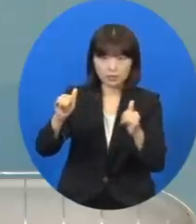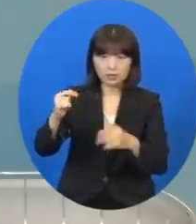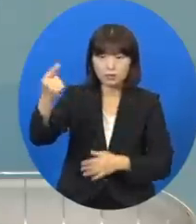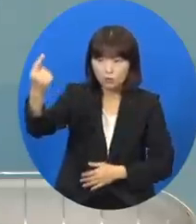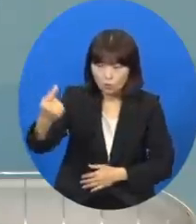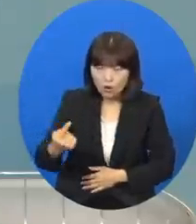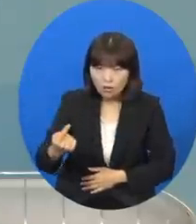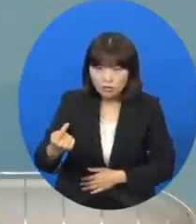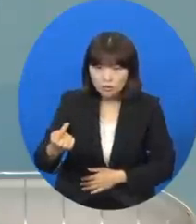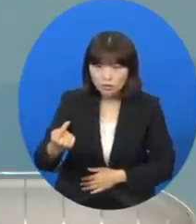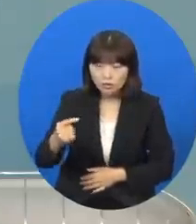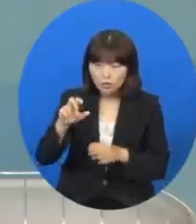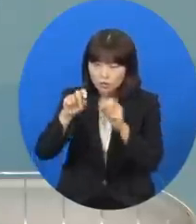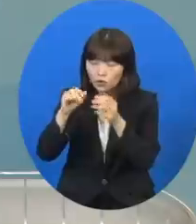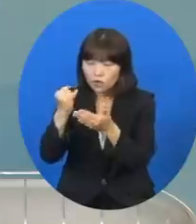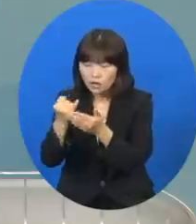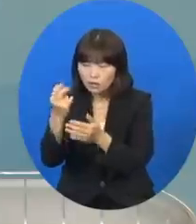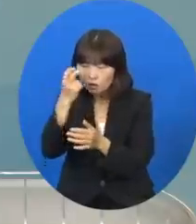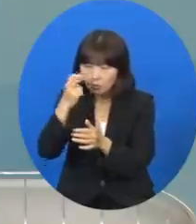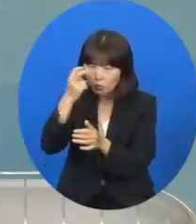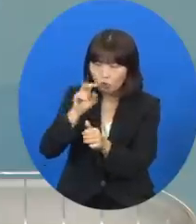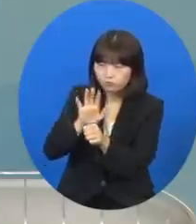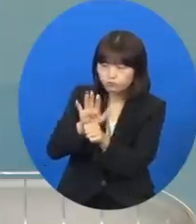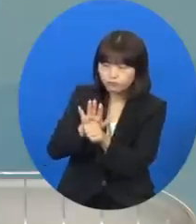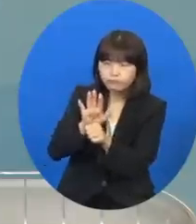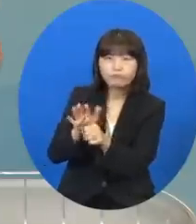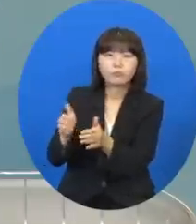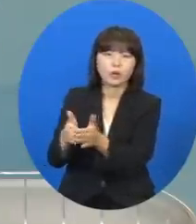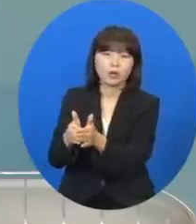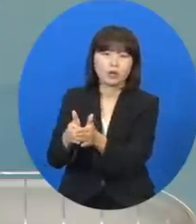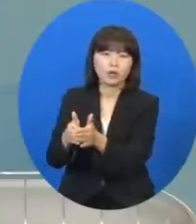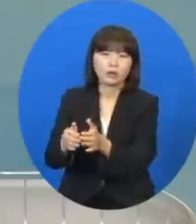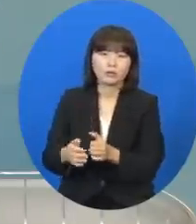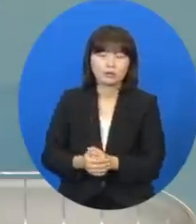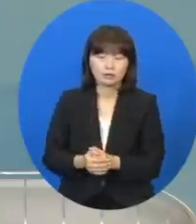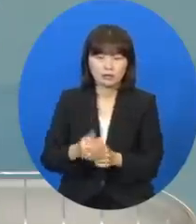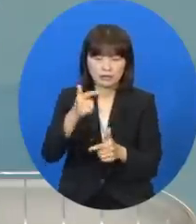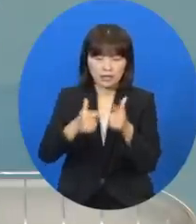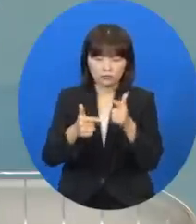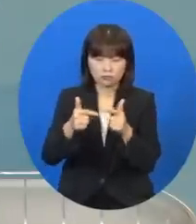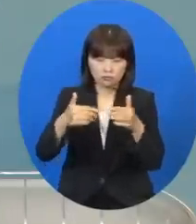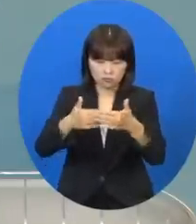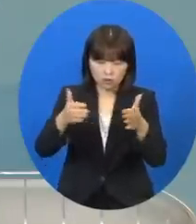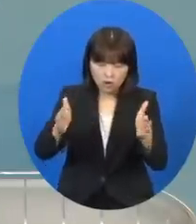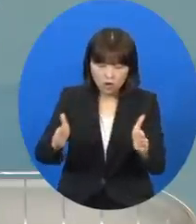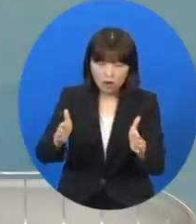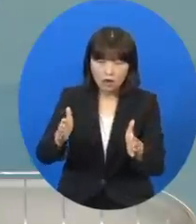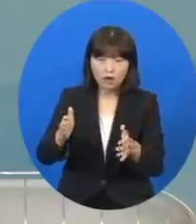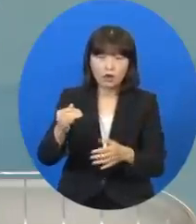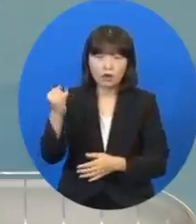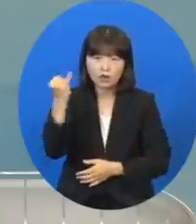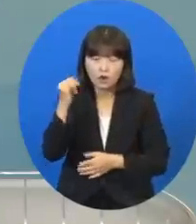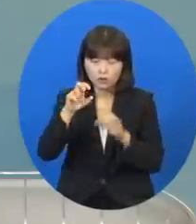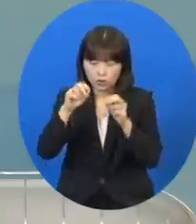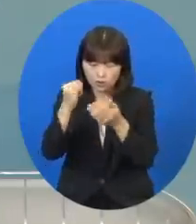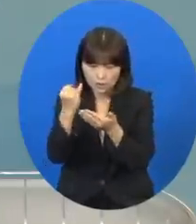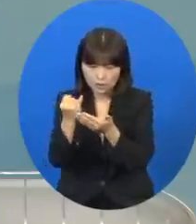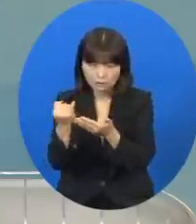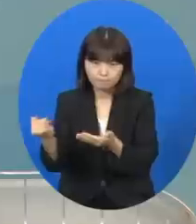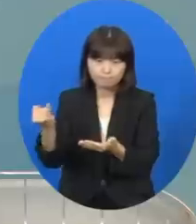선교사님을 보호해 줬어요. 나무 괴짝을 만들어서 거기다가 싣고 지게로